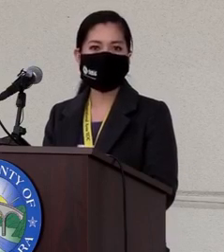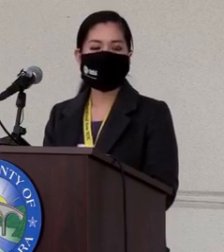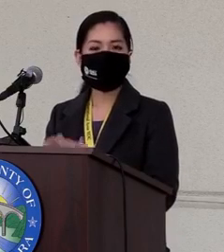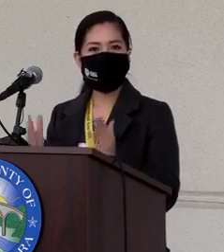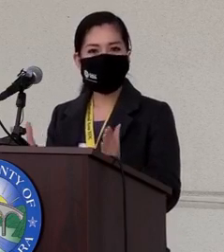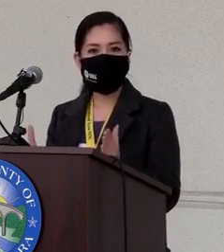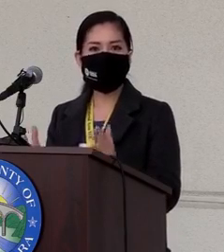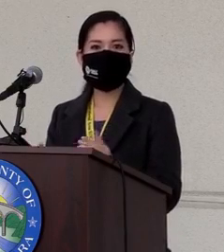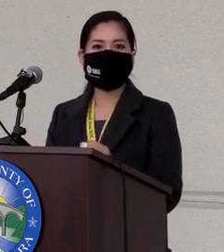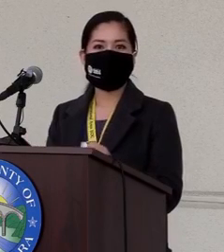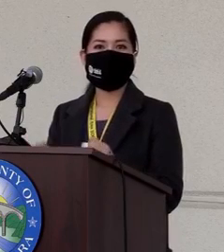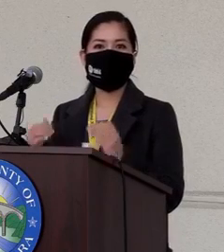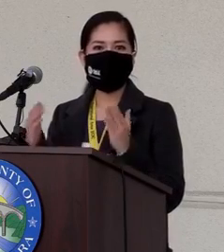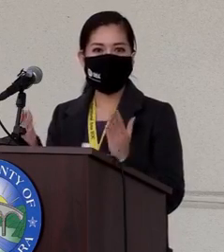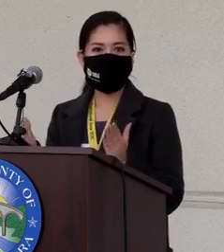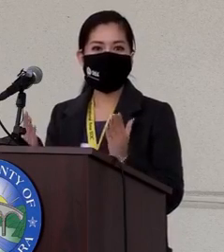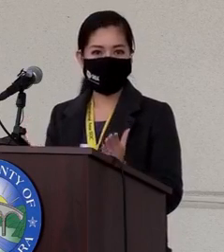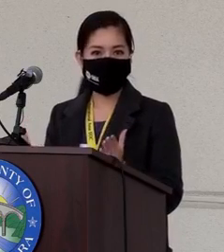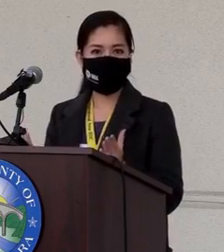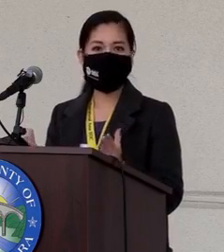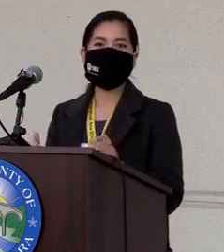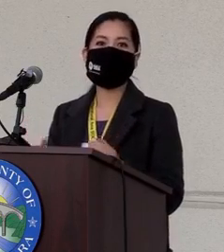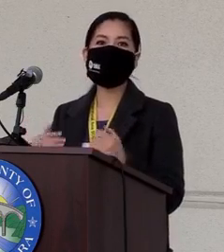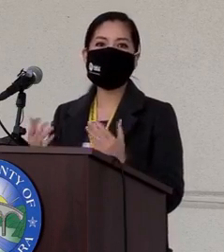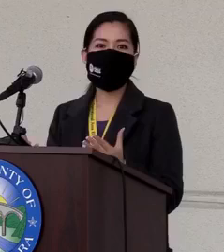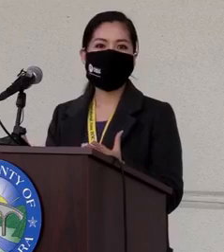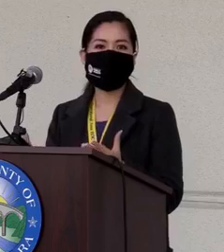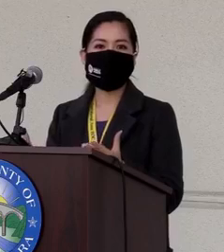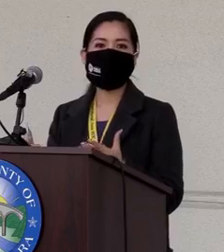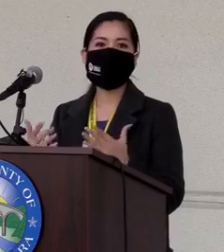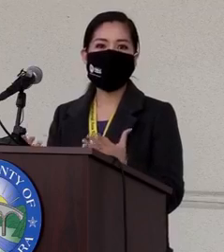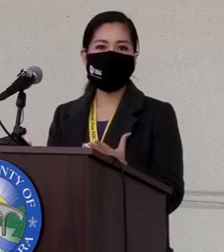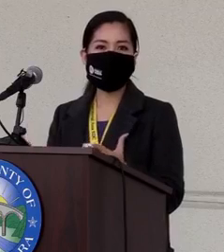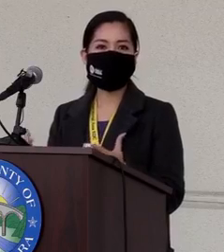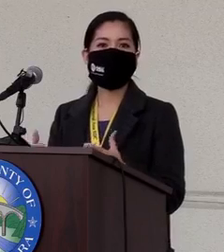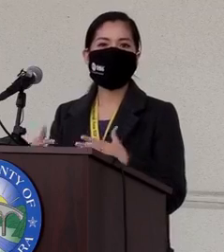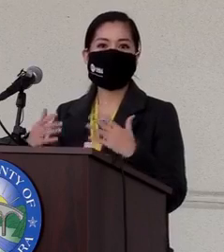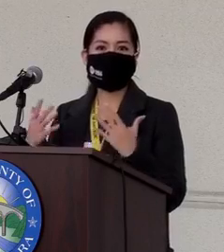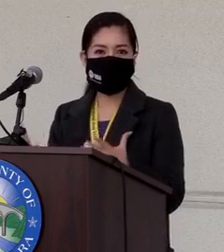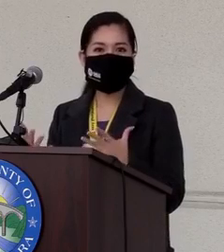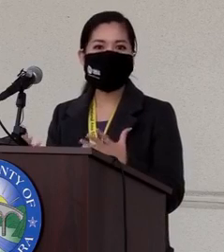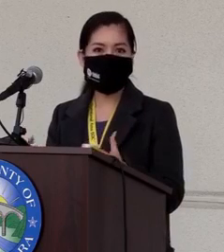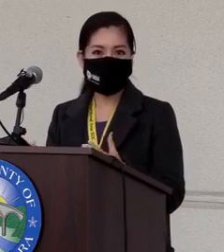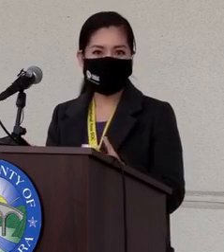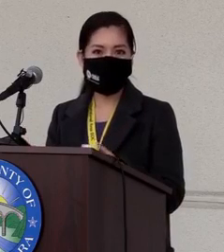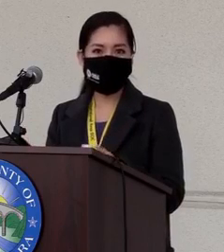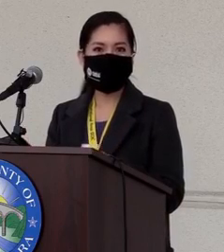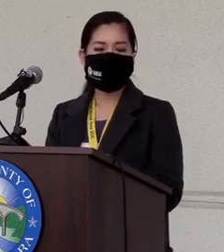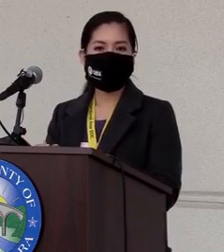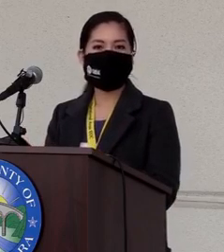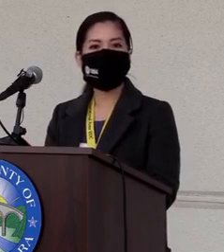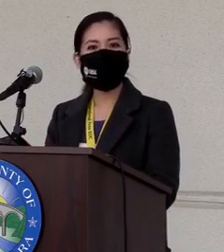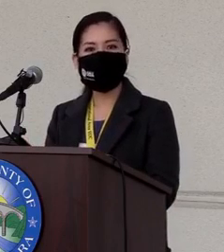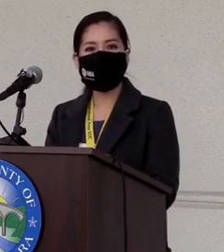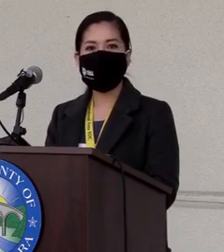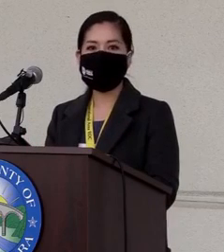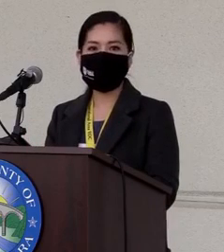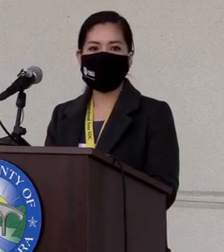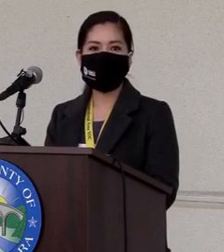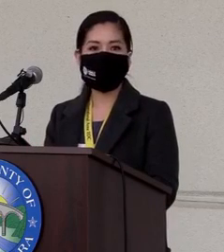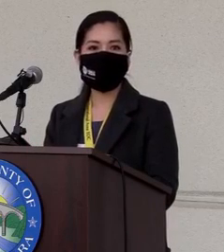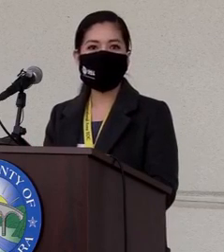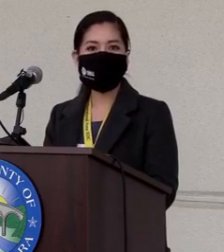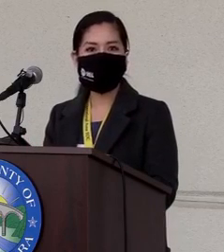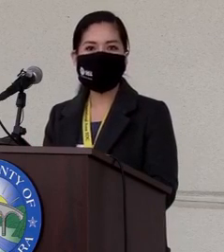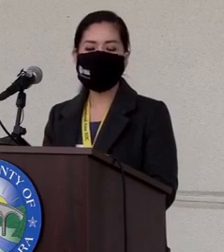cộng. Chúng tôi có một cái đội ngũ để đưa cho quý vị đến những thông tin bằng 5 thứ tiếng khác nhau. Thì quý vị có thể vào